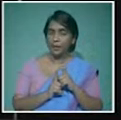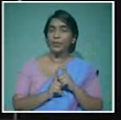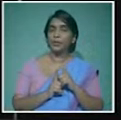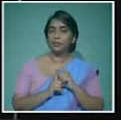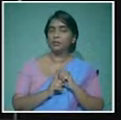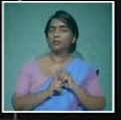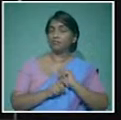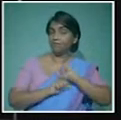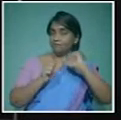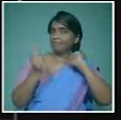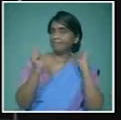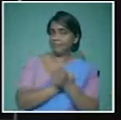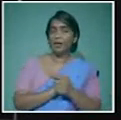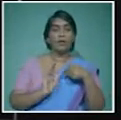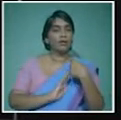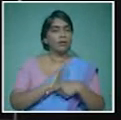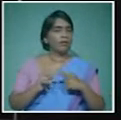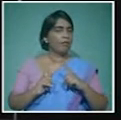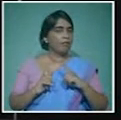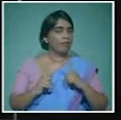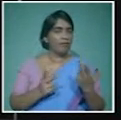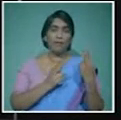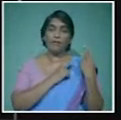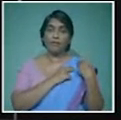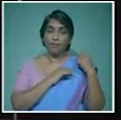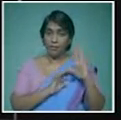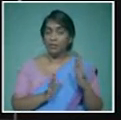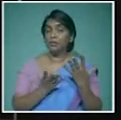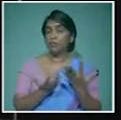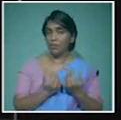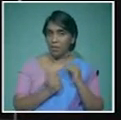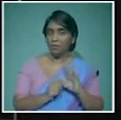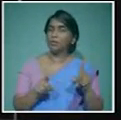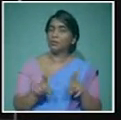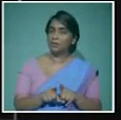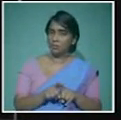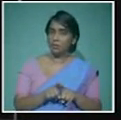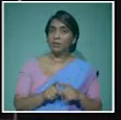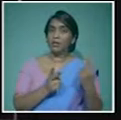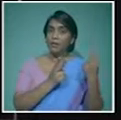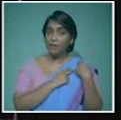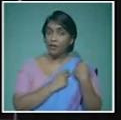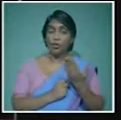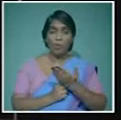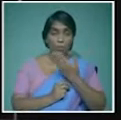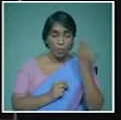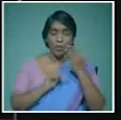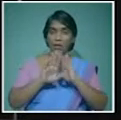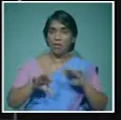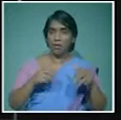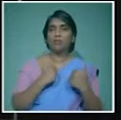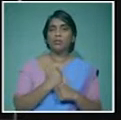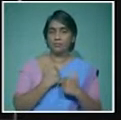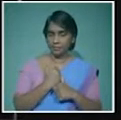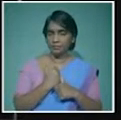අරගලයක් තුළින් රටේ අනාගතයේ වගකීම බාරගත යුතු හා බාරගත හැකි පරම්පරාවක් නිර්මාණය